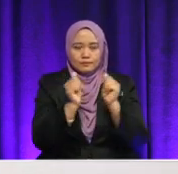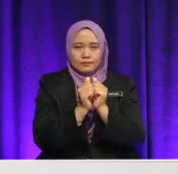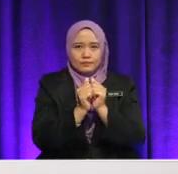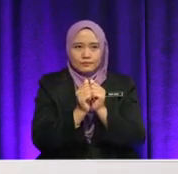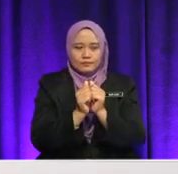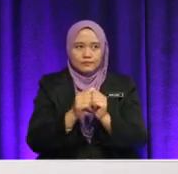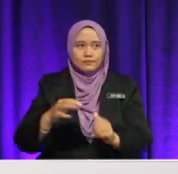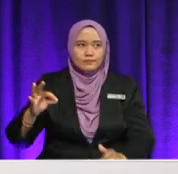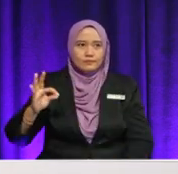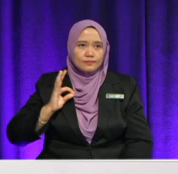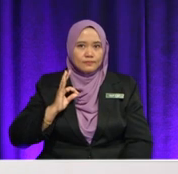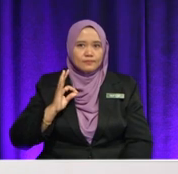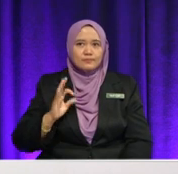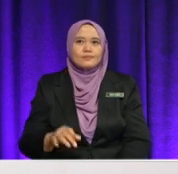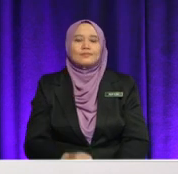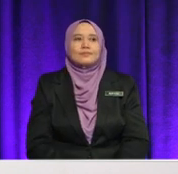Terangkan tadi guys